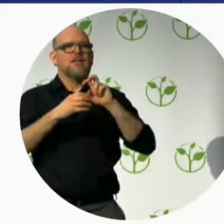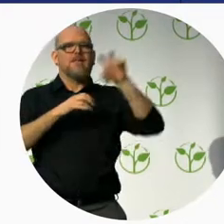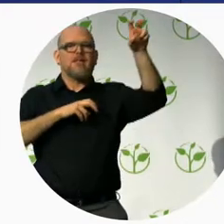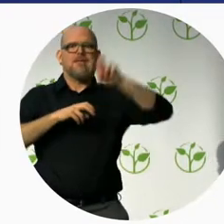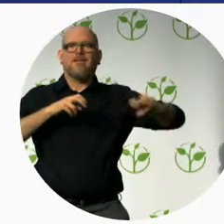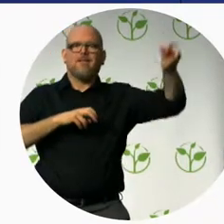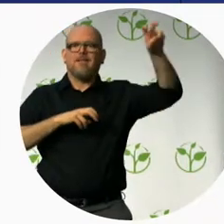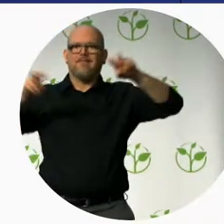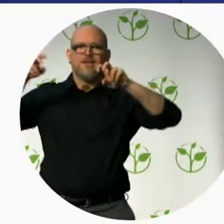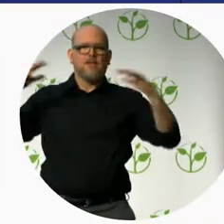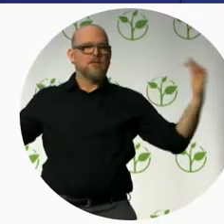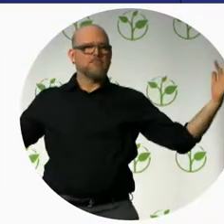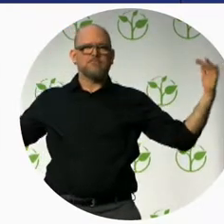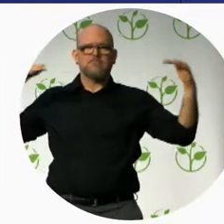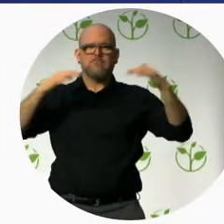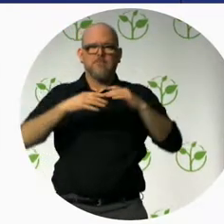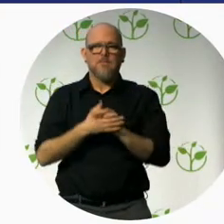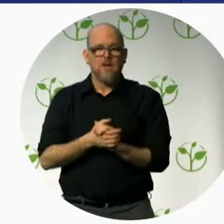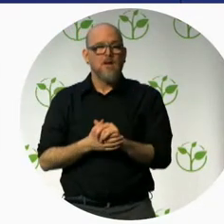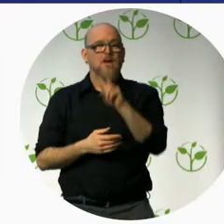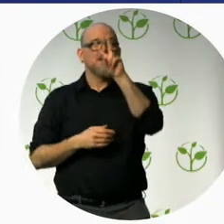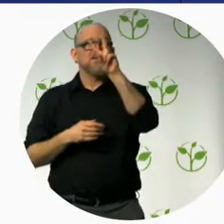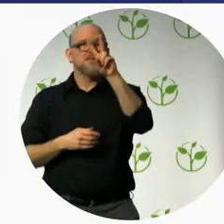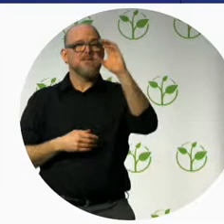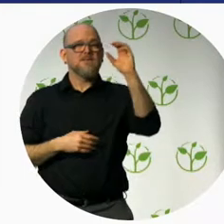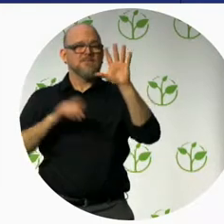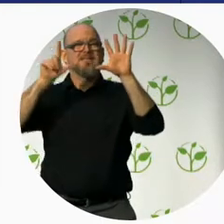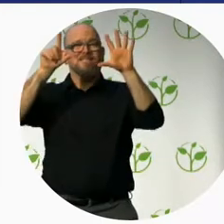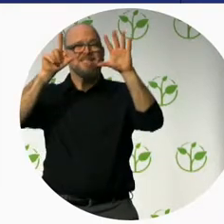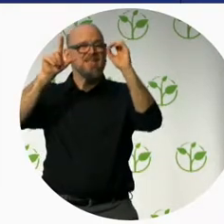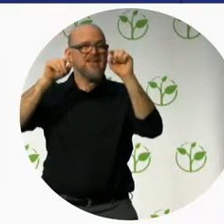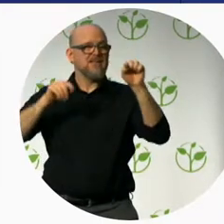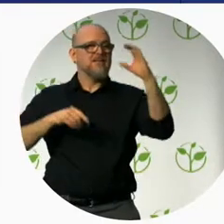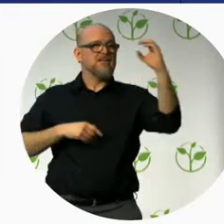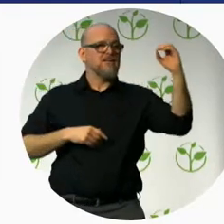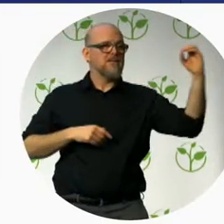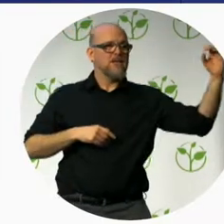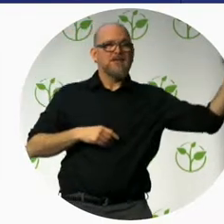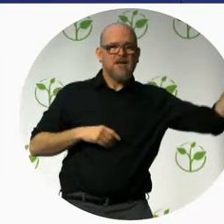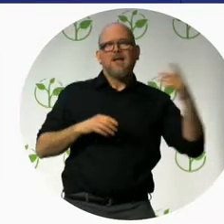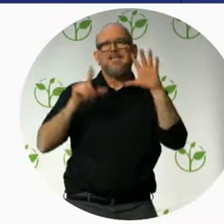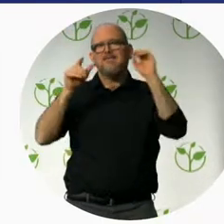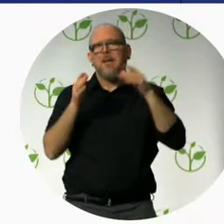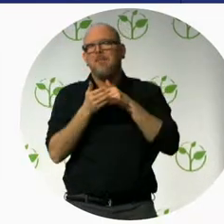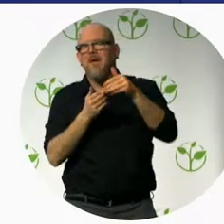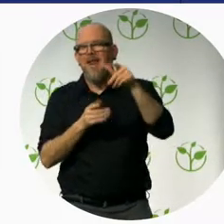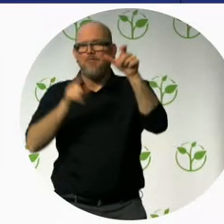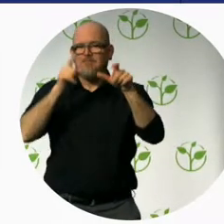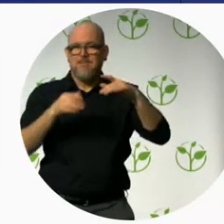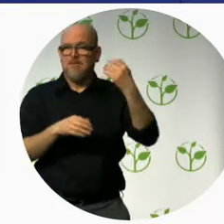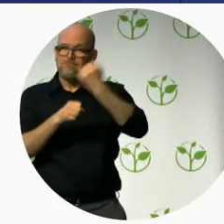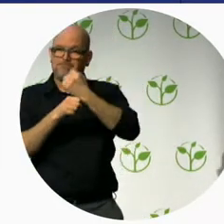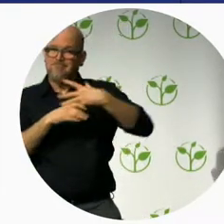milionów pracowników i generuje około 10% EU-GDP. Tych numerów nie